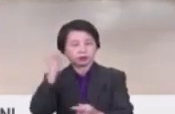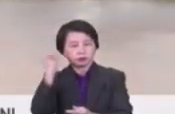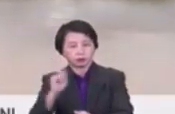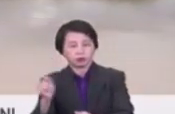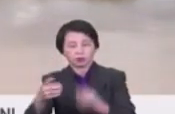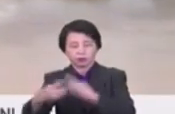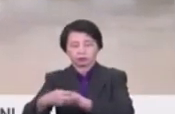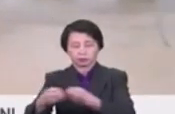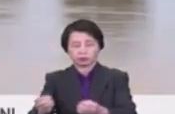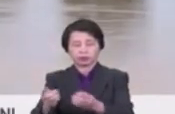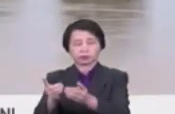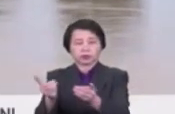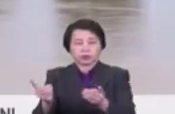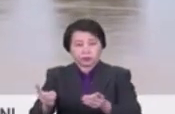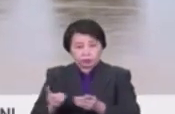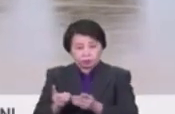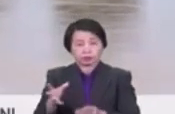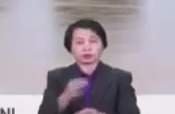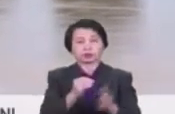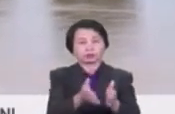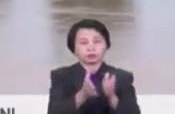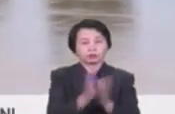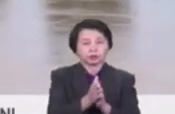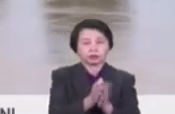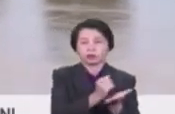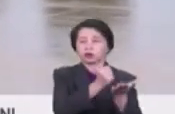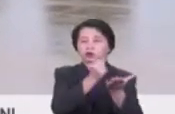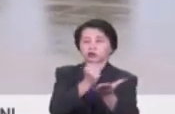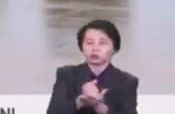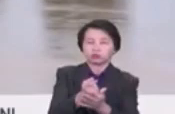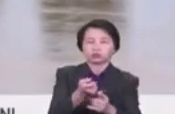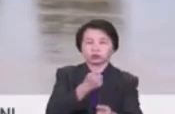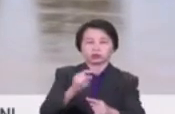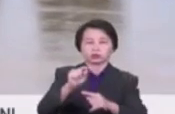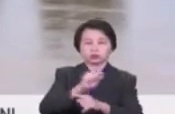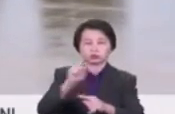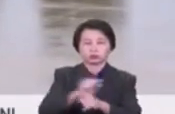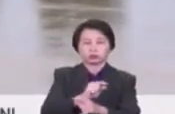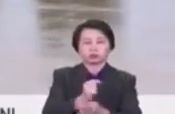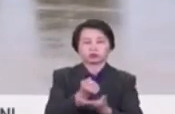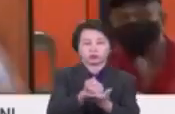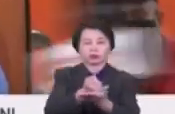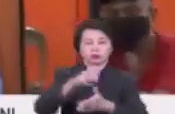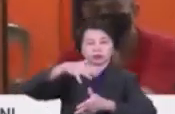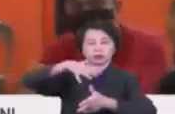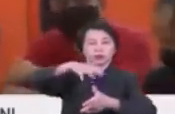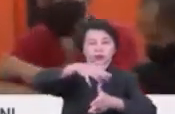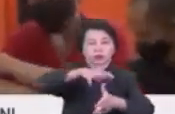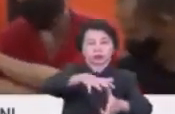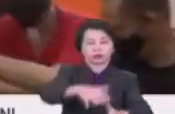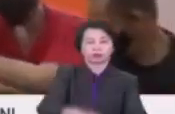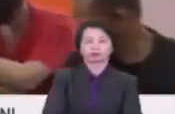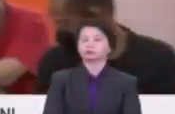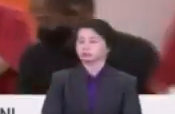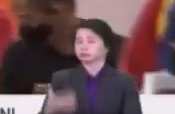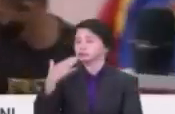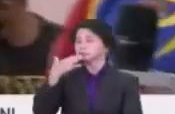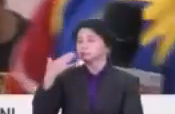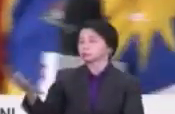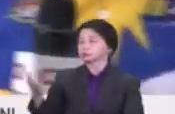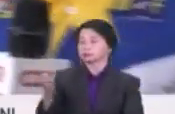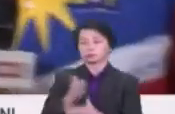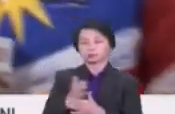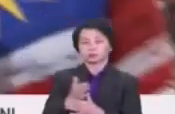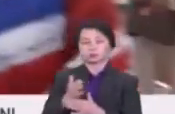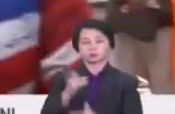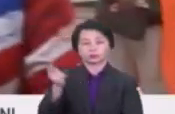pejabat daerah dan minta pertolongan daripada menggunakan bantuan helikopter. Terima kasih Datuk di atas perkongsian